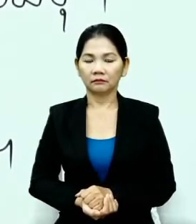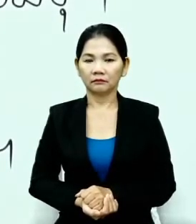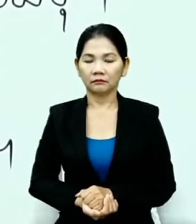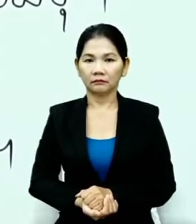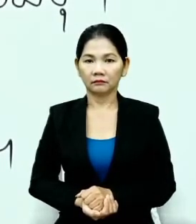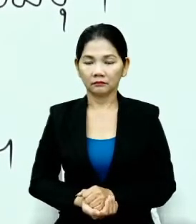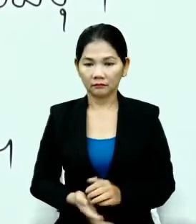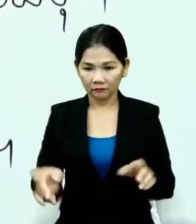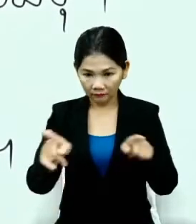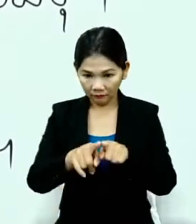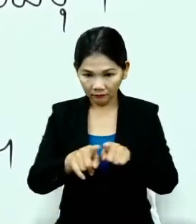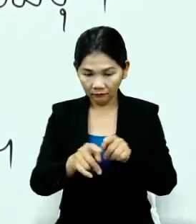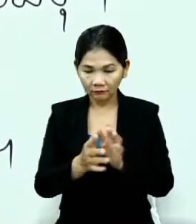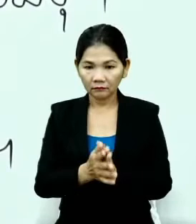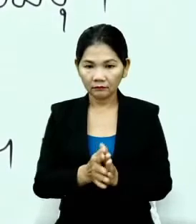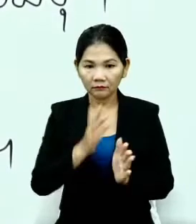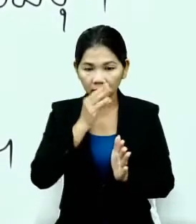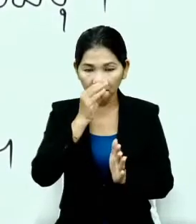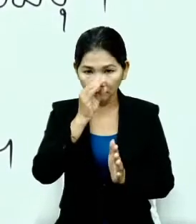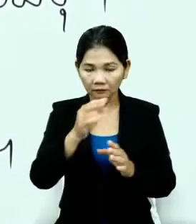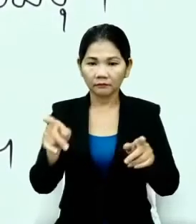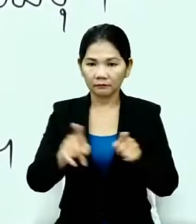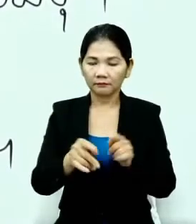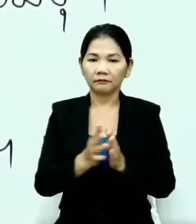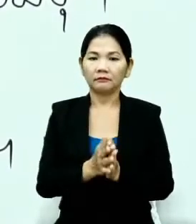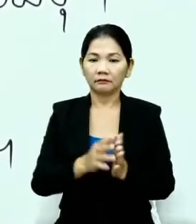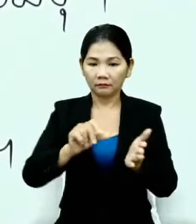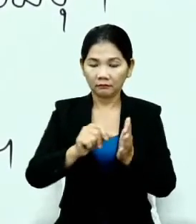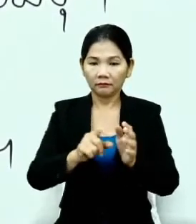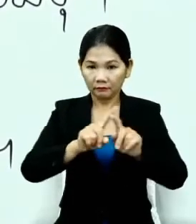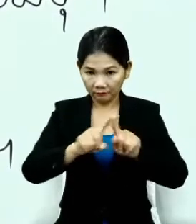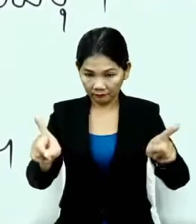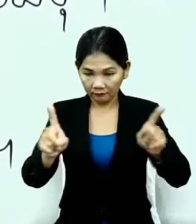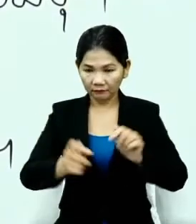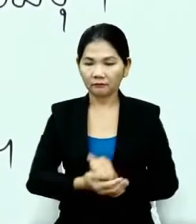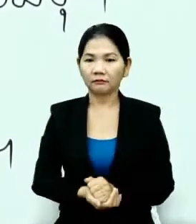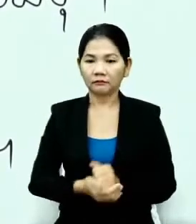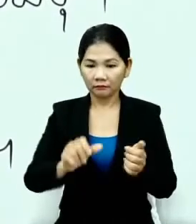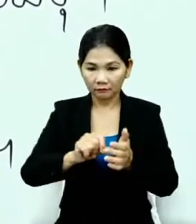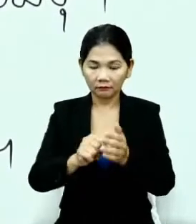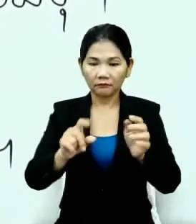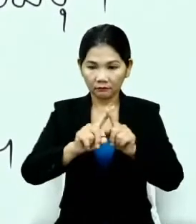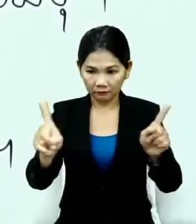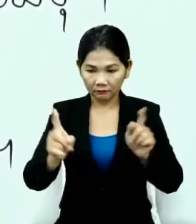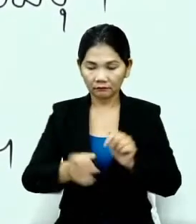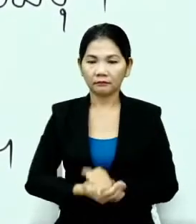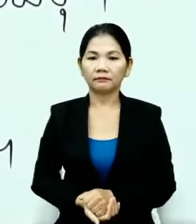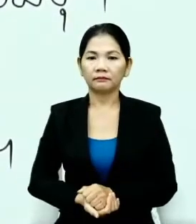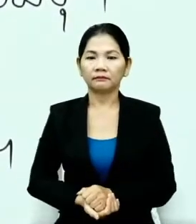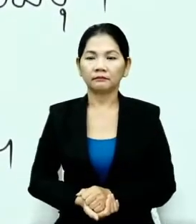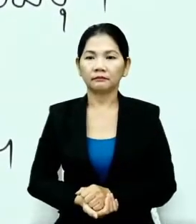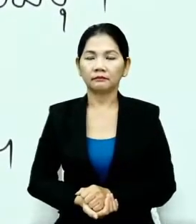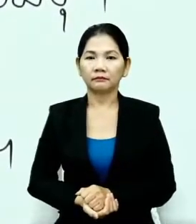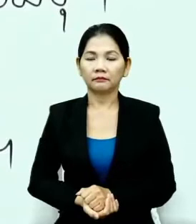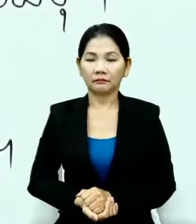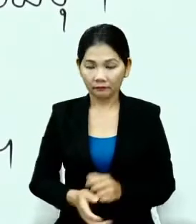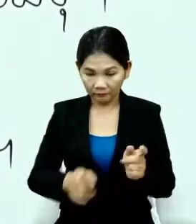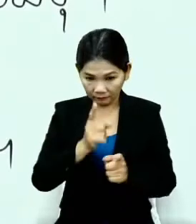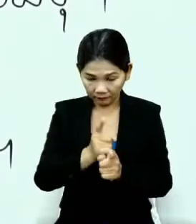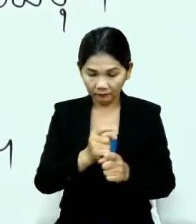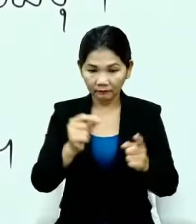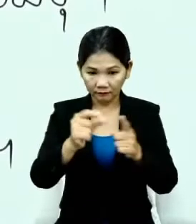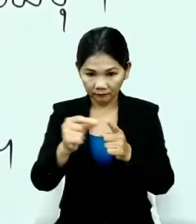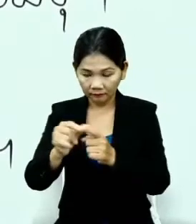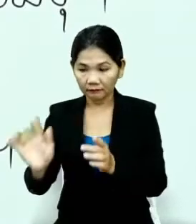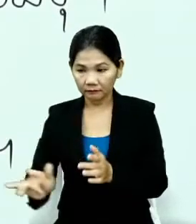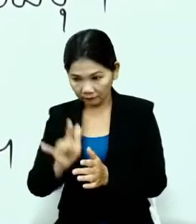chắc những anh tùm đôi khi nè chả bật tay thằng nãy bị mình đôi khi nè té chả nơi là bỏ vía con mình đôi khi nè đài chẳng con trai vô bị tiếng ở